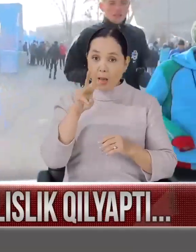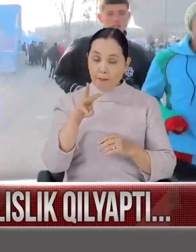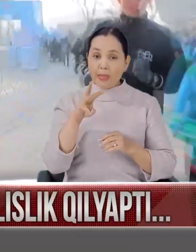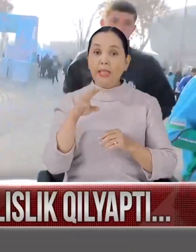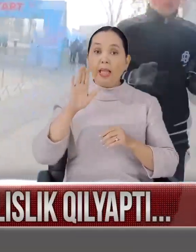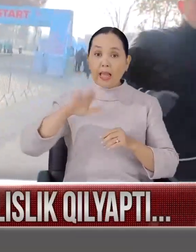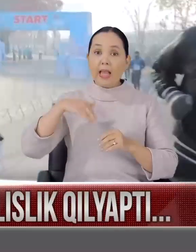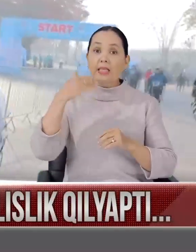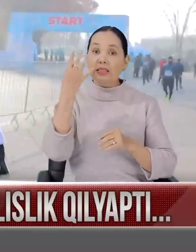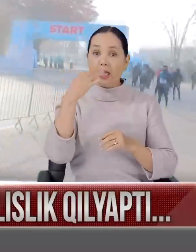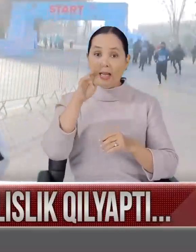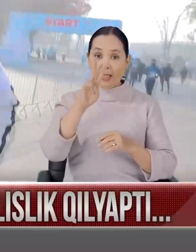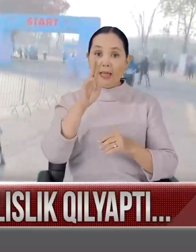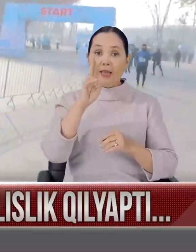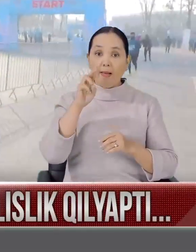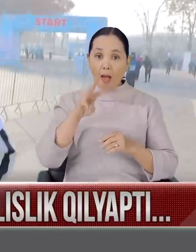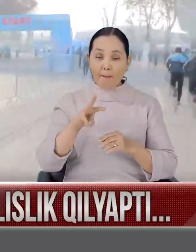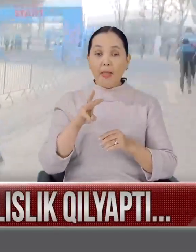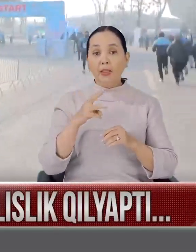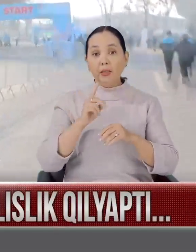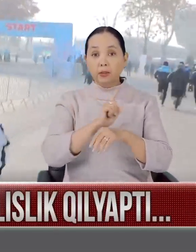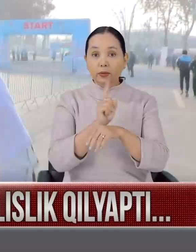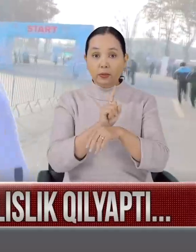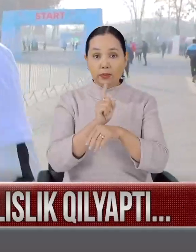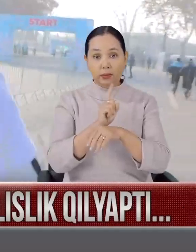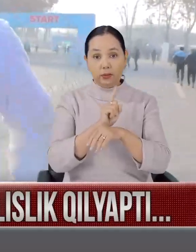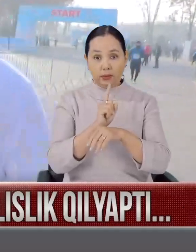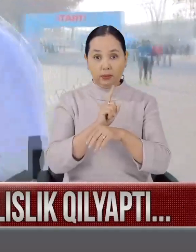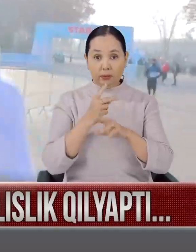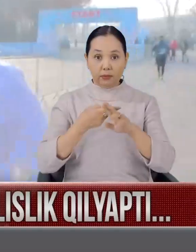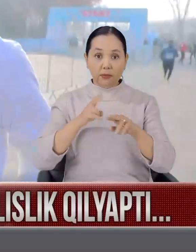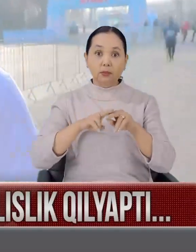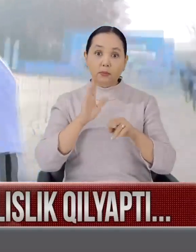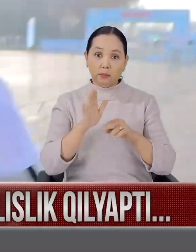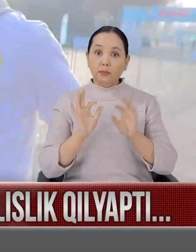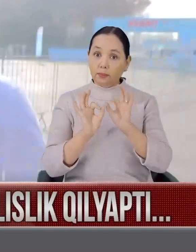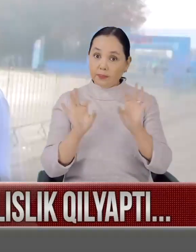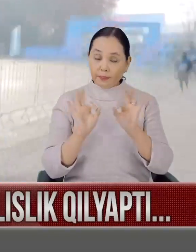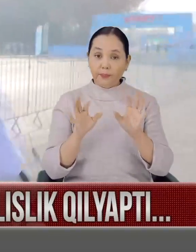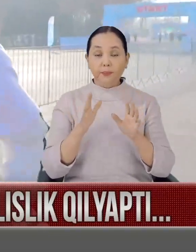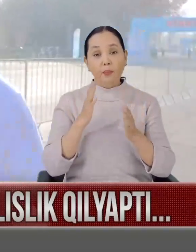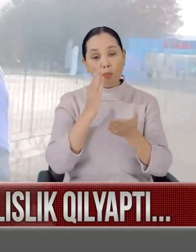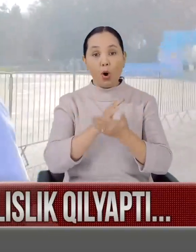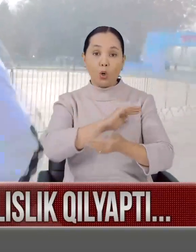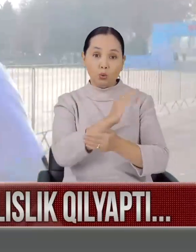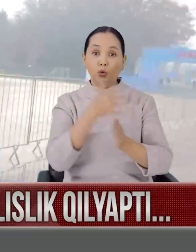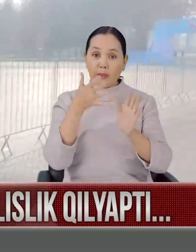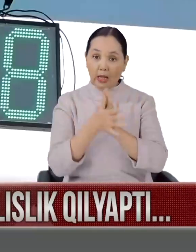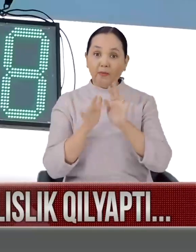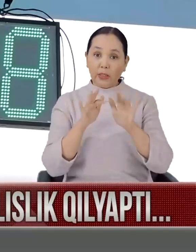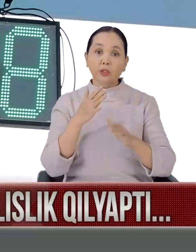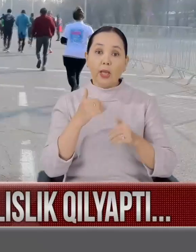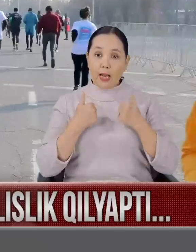keyin esa 42 km. Endi biz hozir 21 km ga yozganmiz. Bor kuchimizni sarflashga harakat